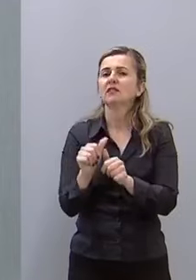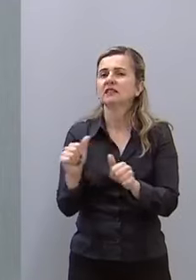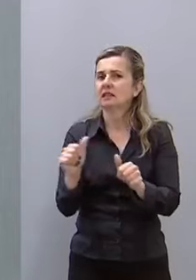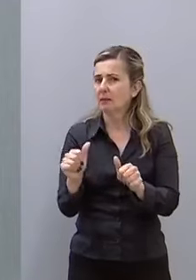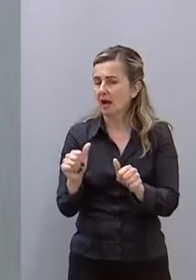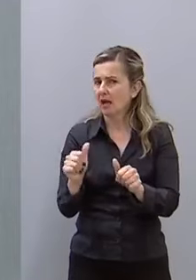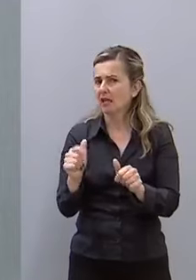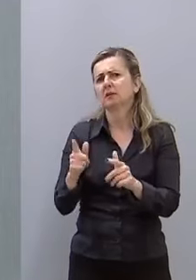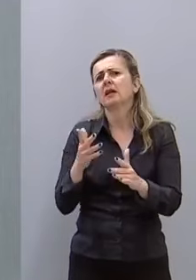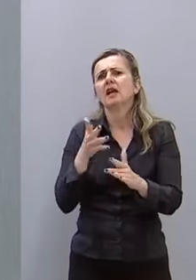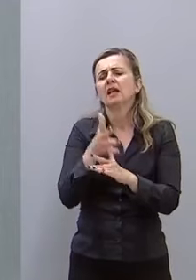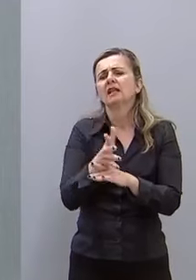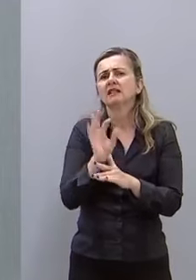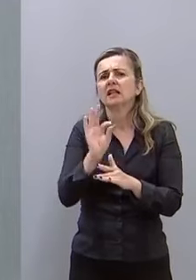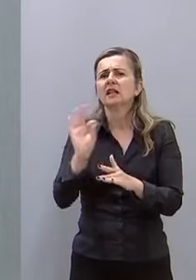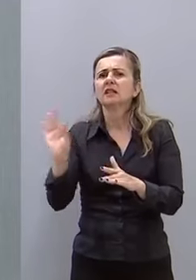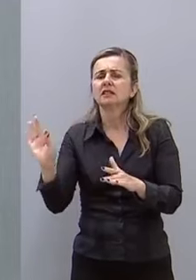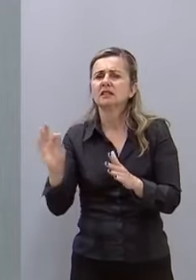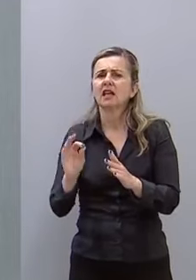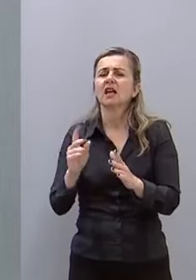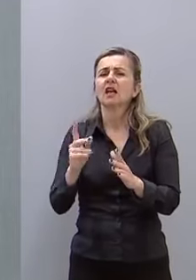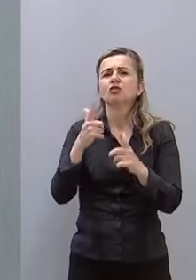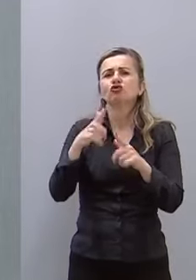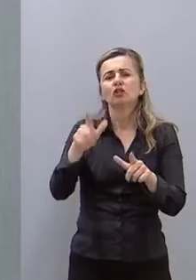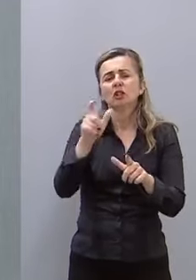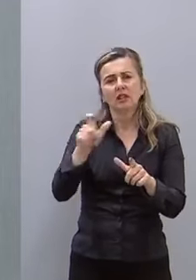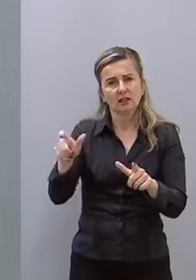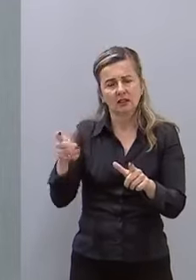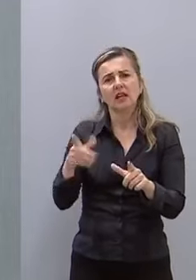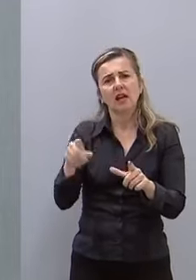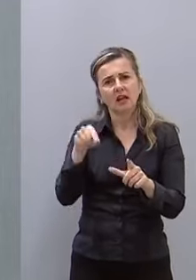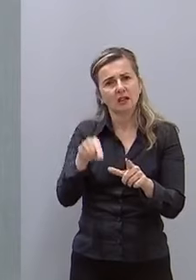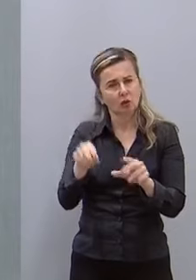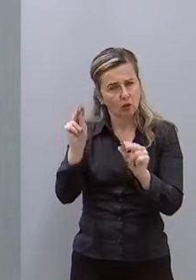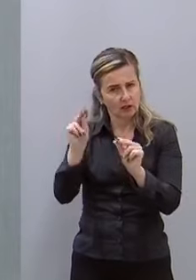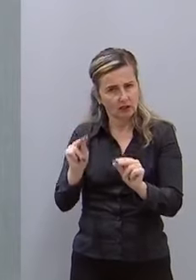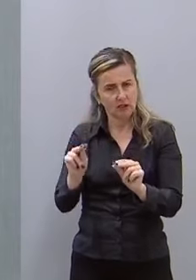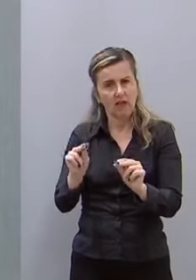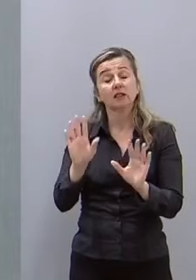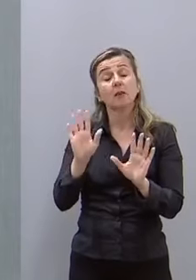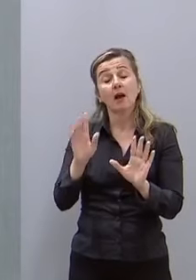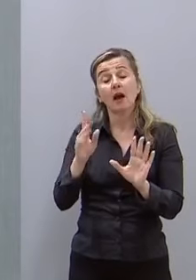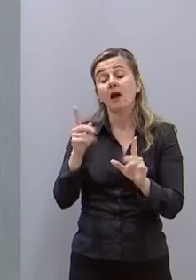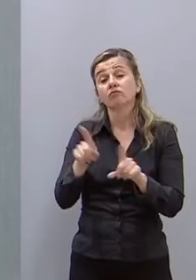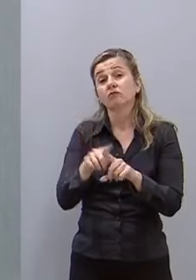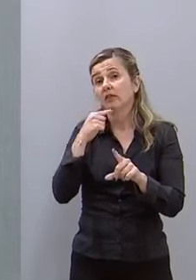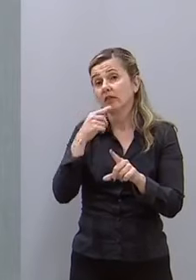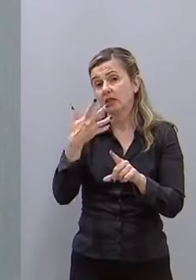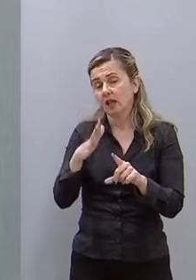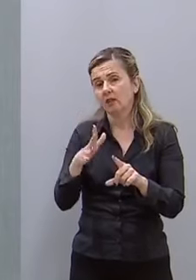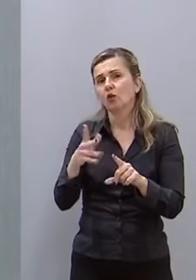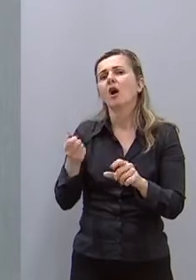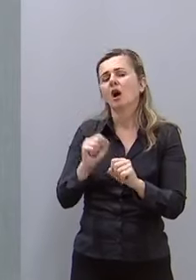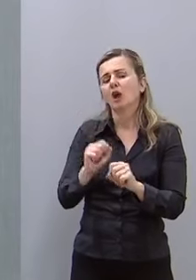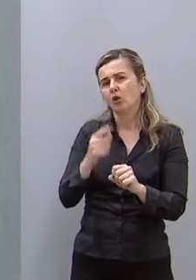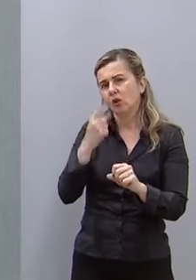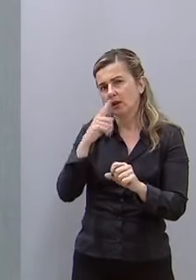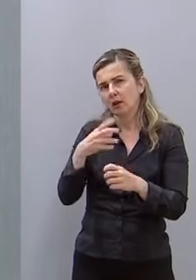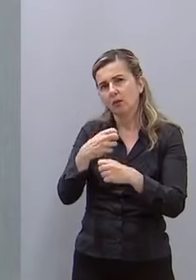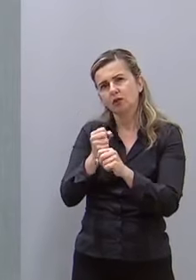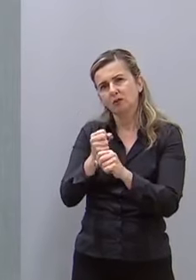inserire una serie di cittadini anche su questi su questi test che come ho detto sono ancora di tipo